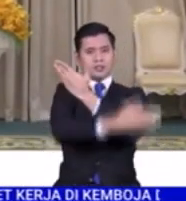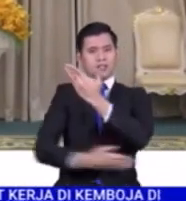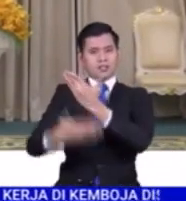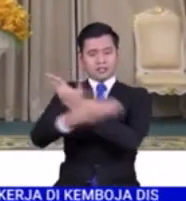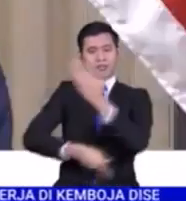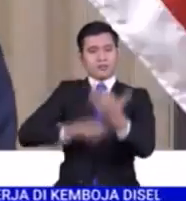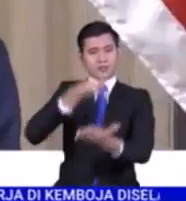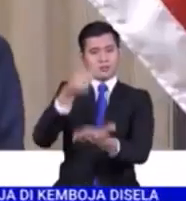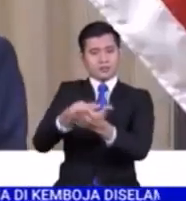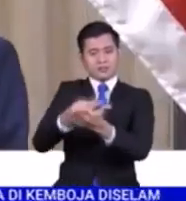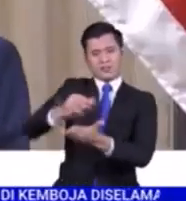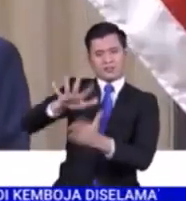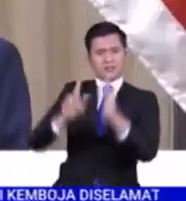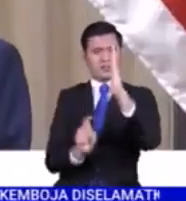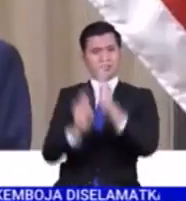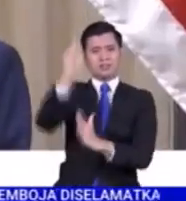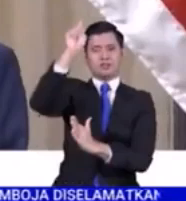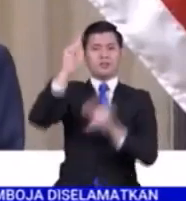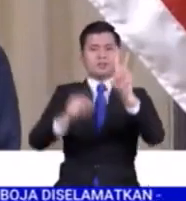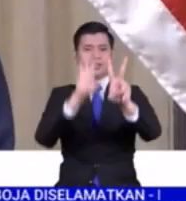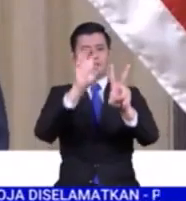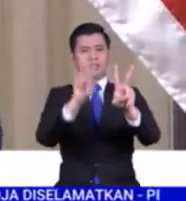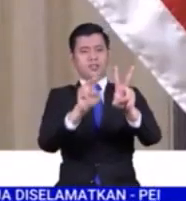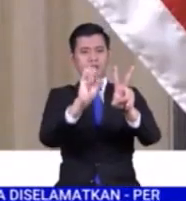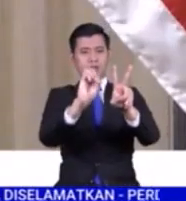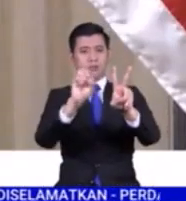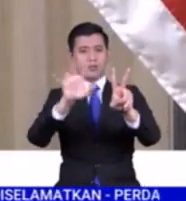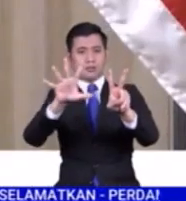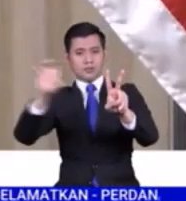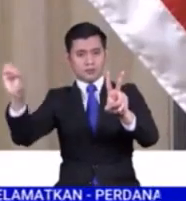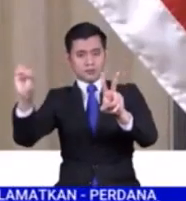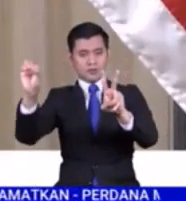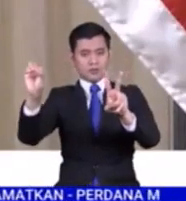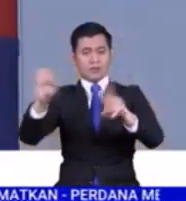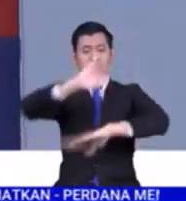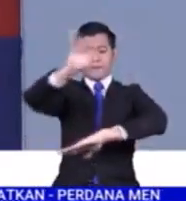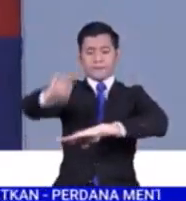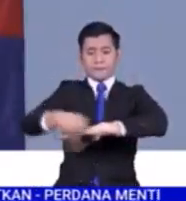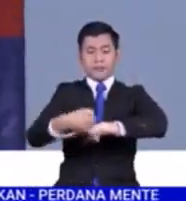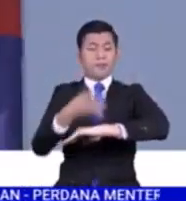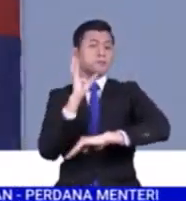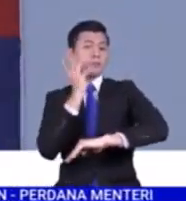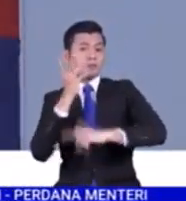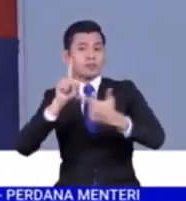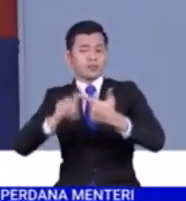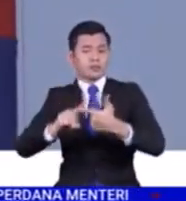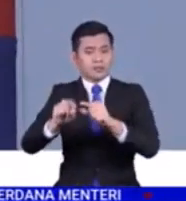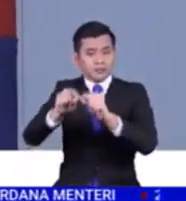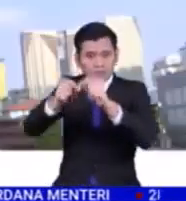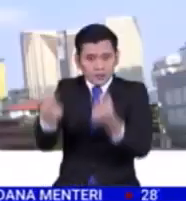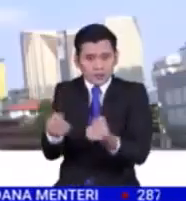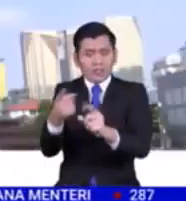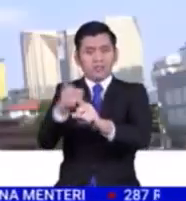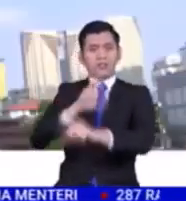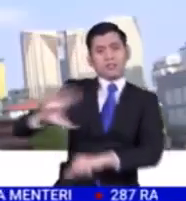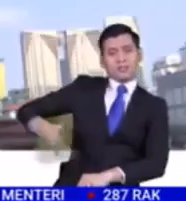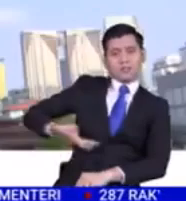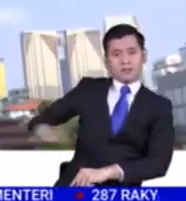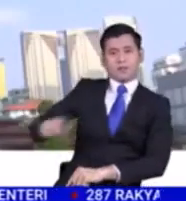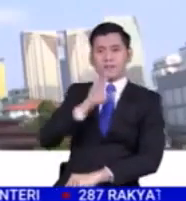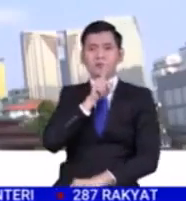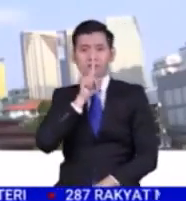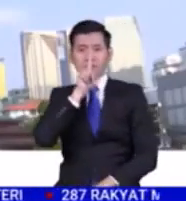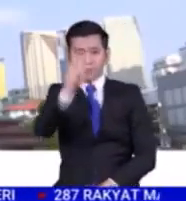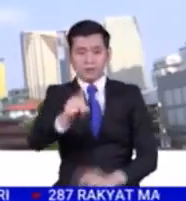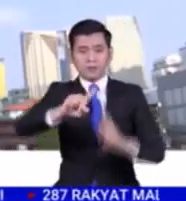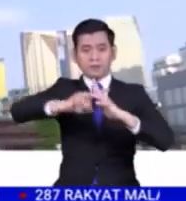berpendapatan sederhana tinggi menjelang 2050. Saranan mengimport beras dan kacang gajus dari Kemboja dilihat sebagai permulaan